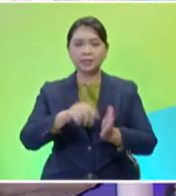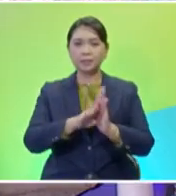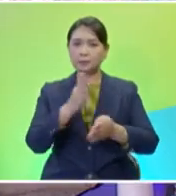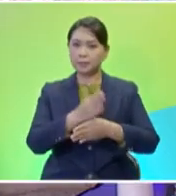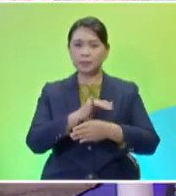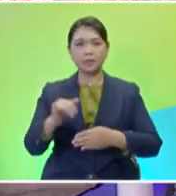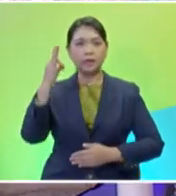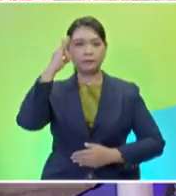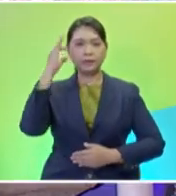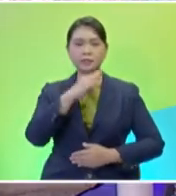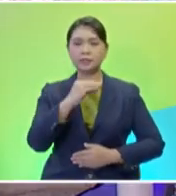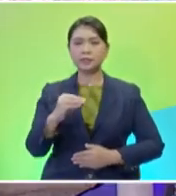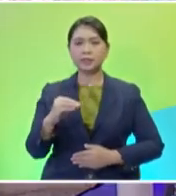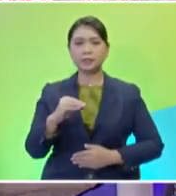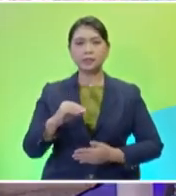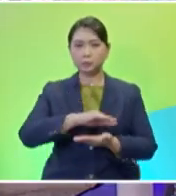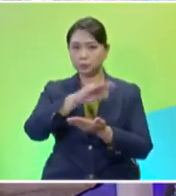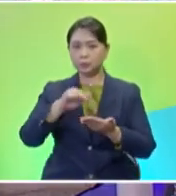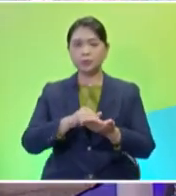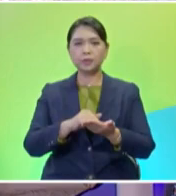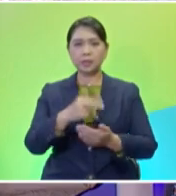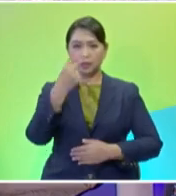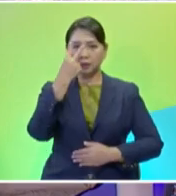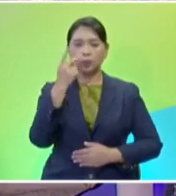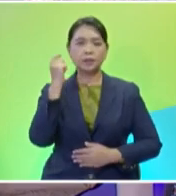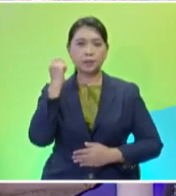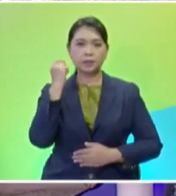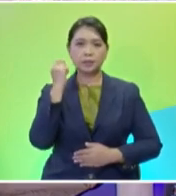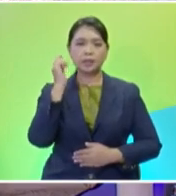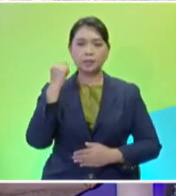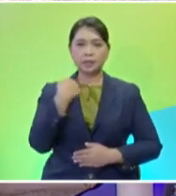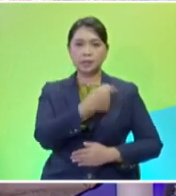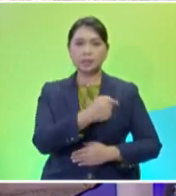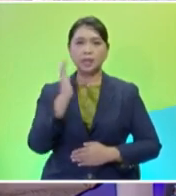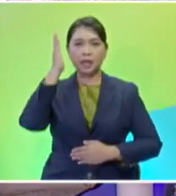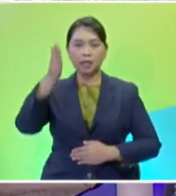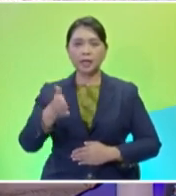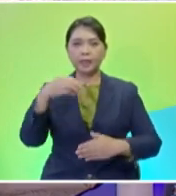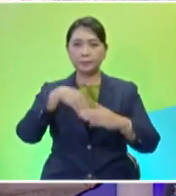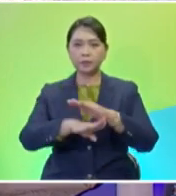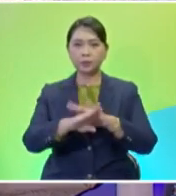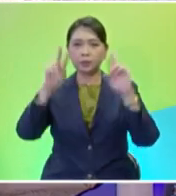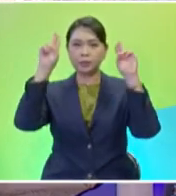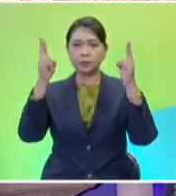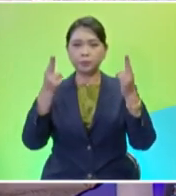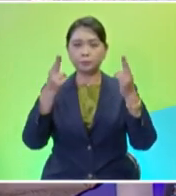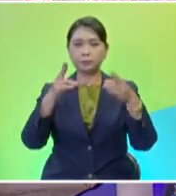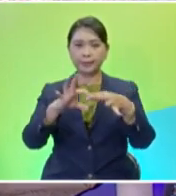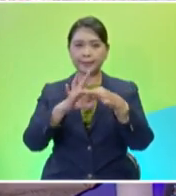Fizi dan juga penonton yang sedang menonton dari tadi kita akan masuk tajuk berkaitan